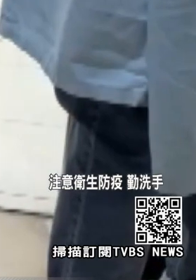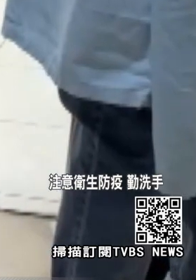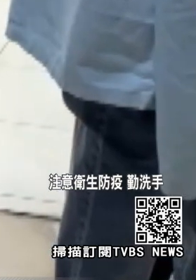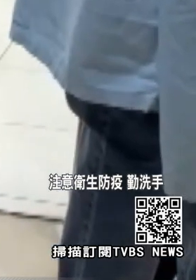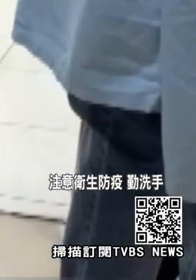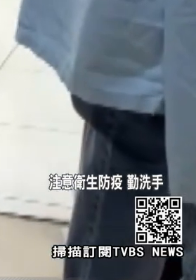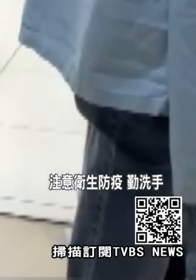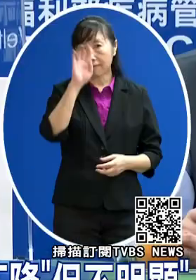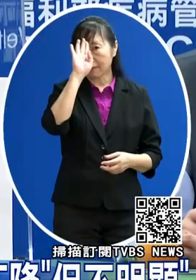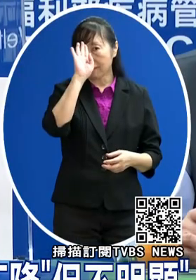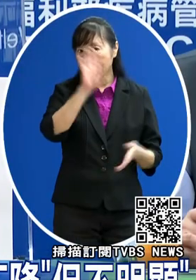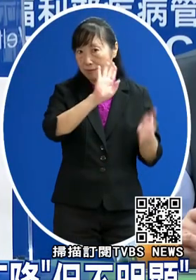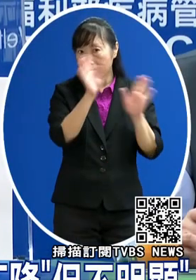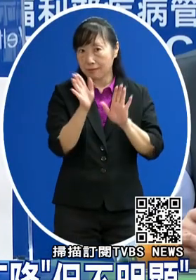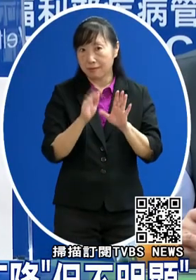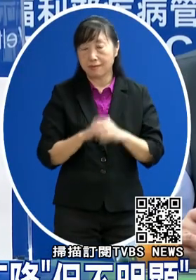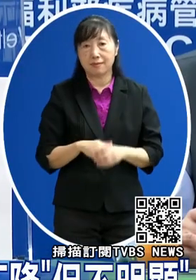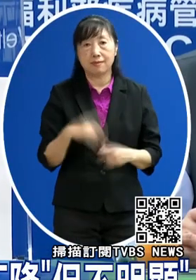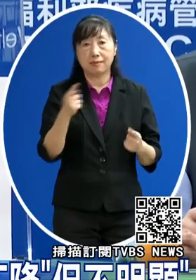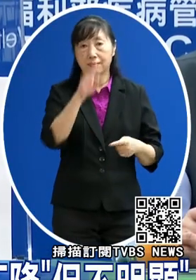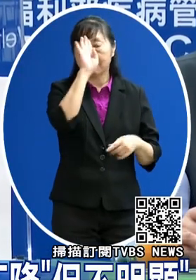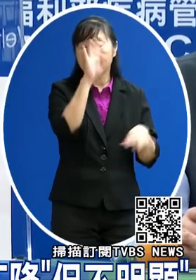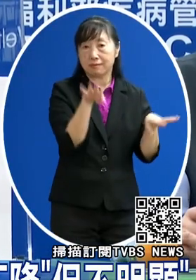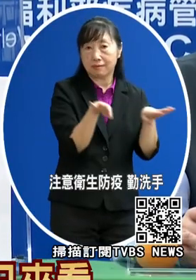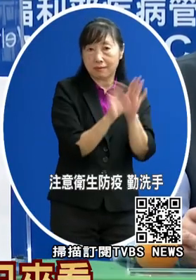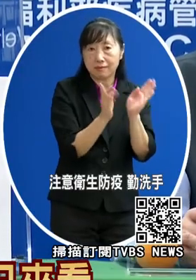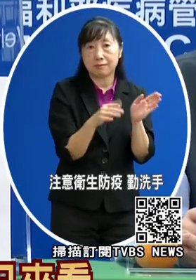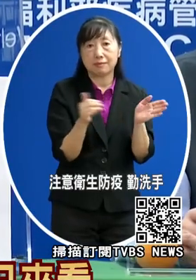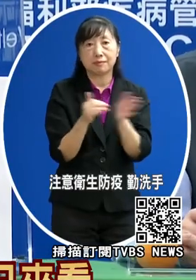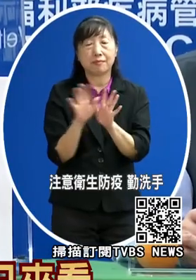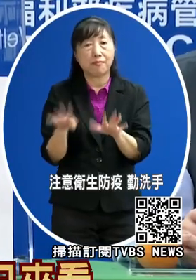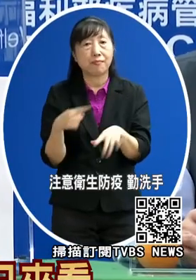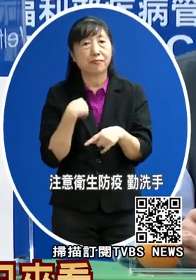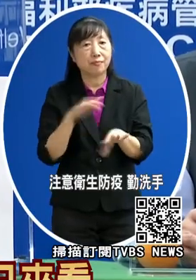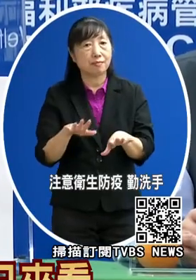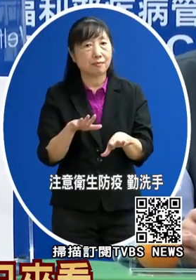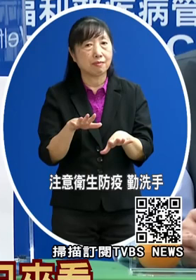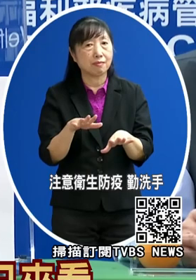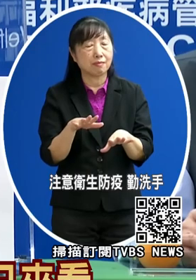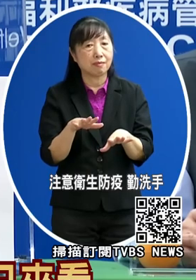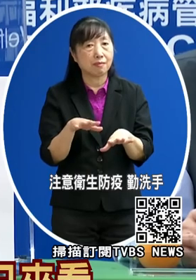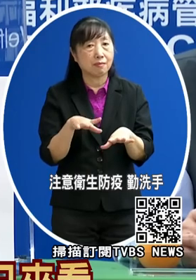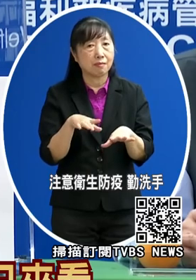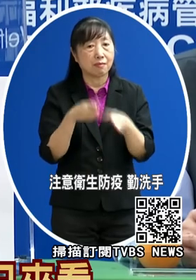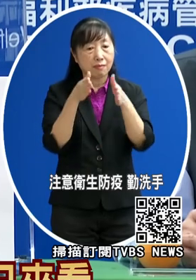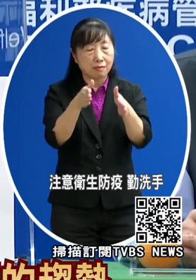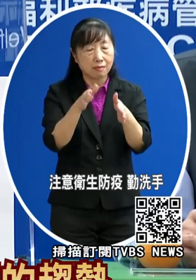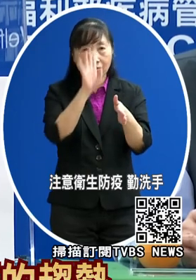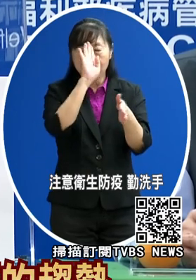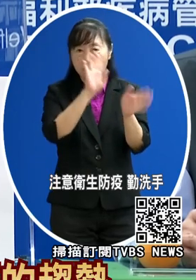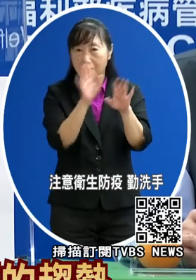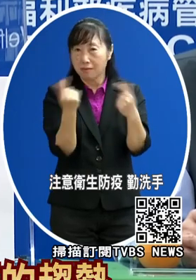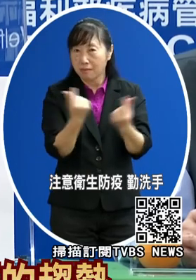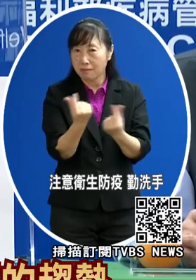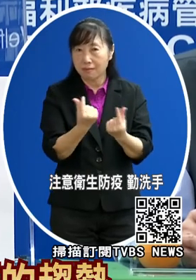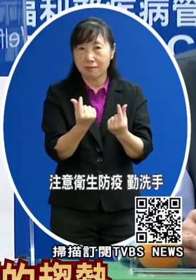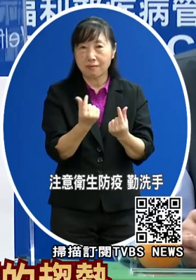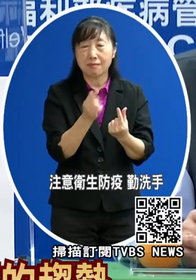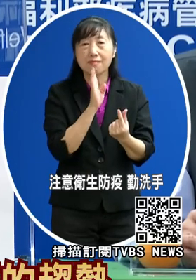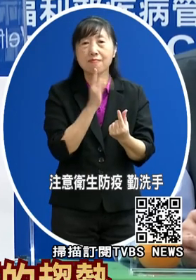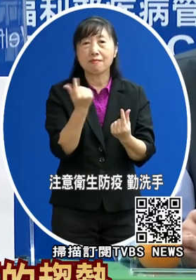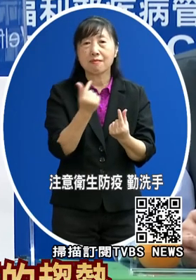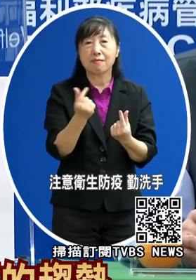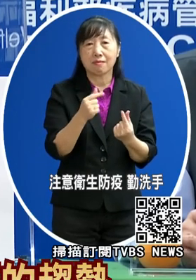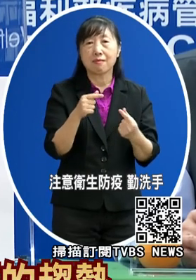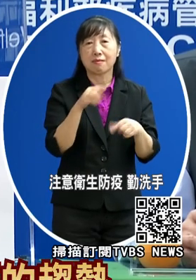义、基隆综合报道。 从这个发病日也好，或裁剪日来看。整体它还是有一点哈，有一点向